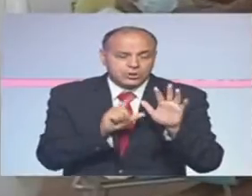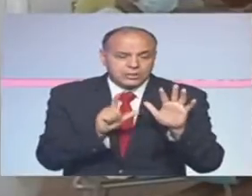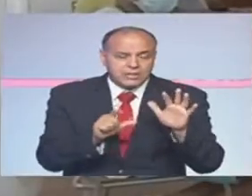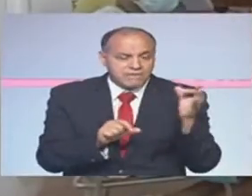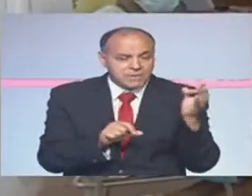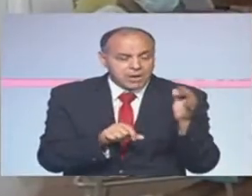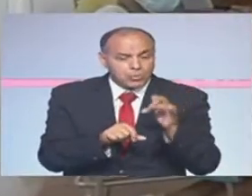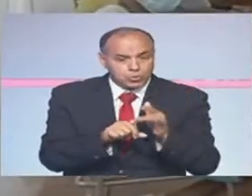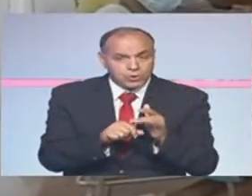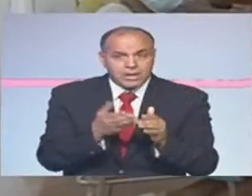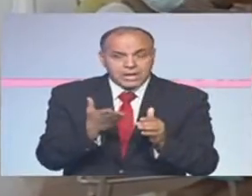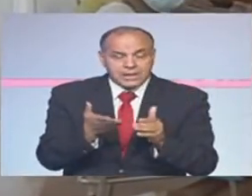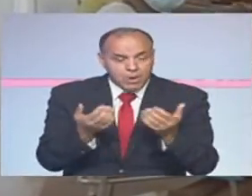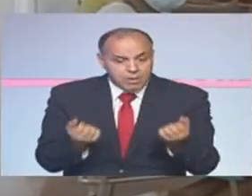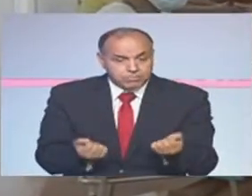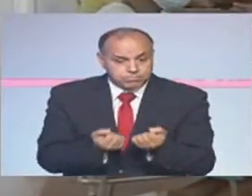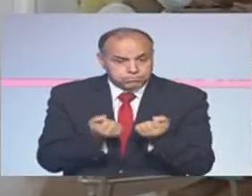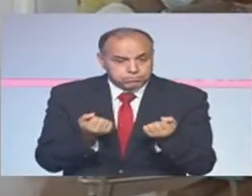احنا